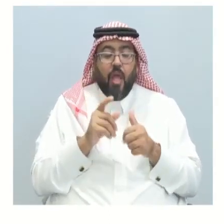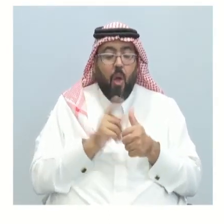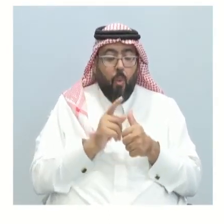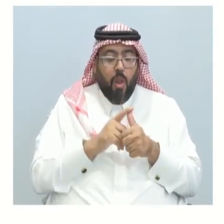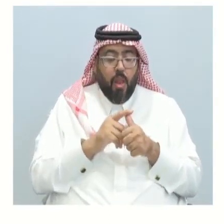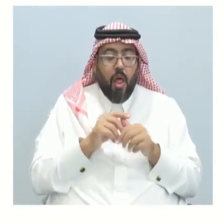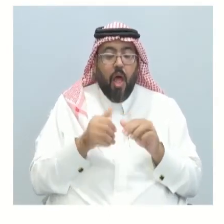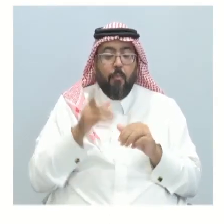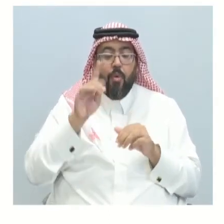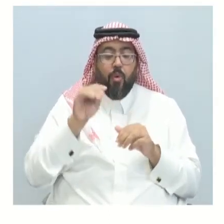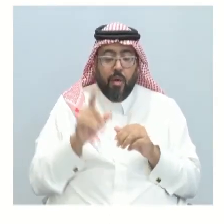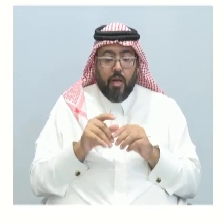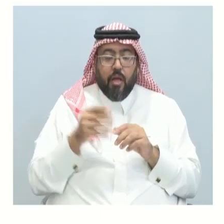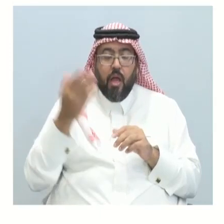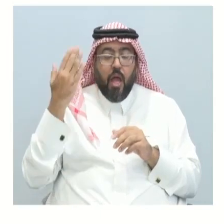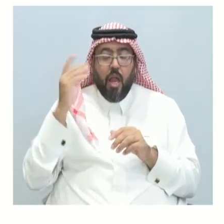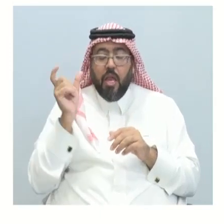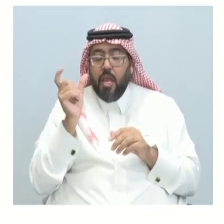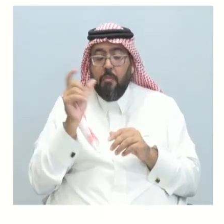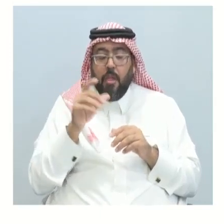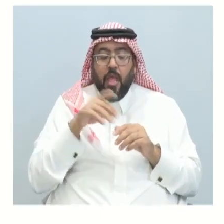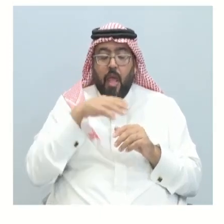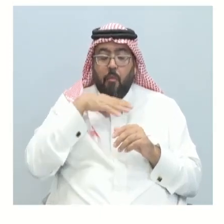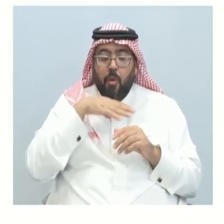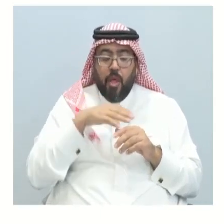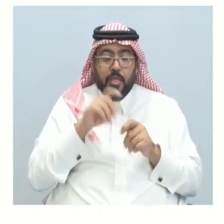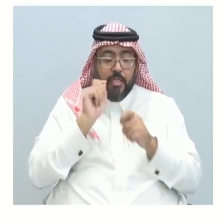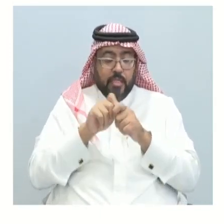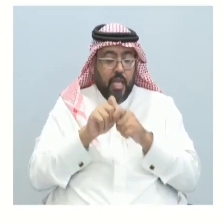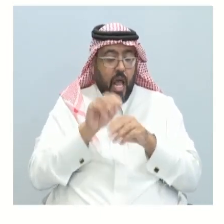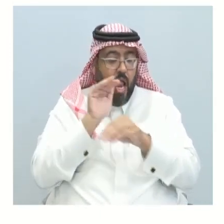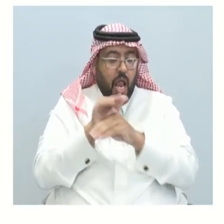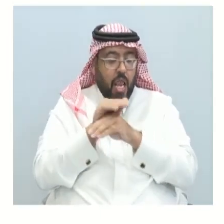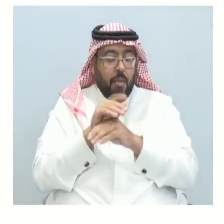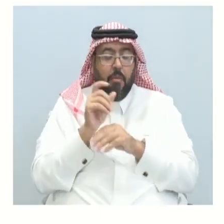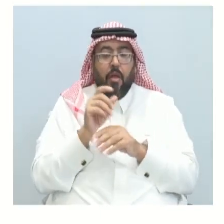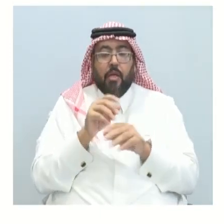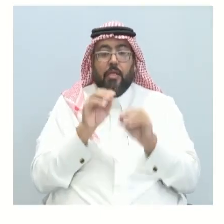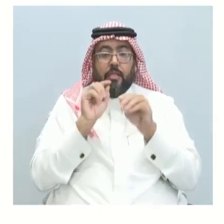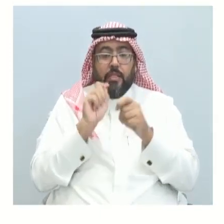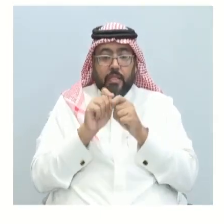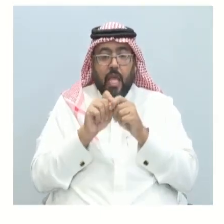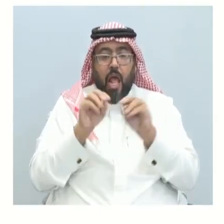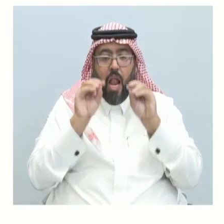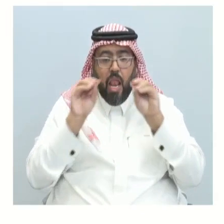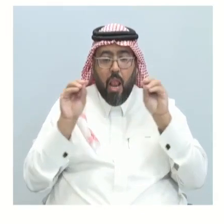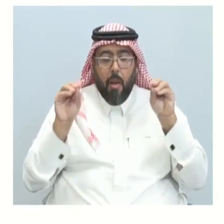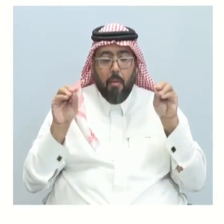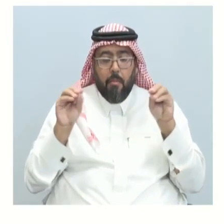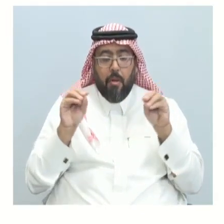لما كان النبي صلى الله عليه وسلم يستوصوا بالنساء